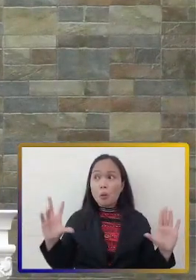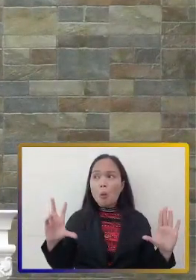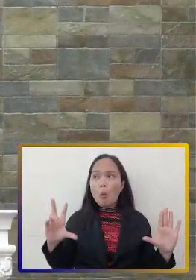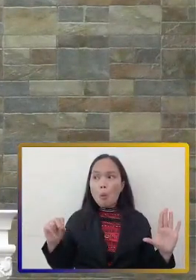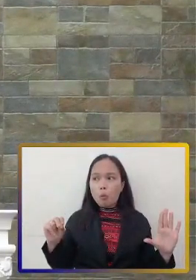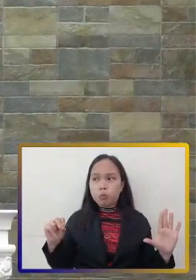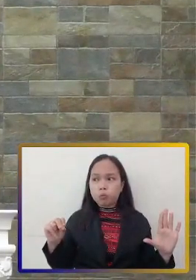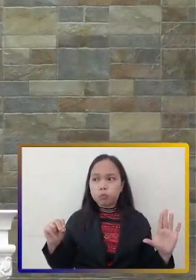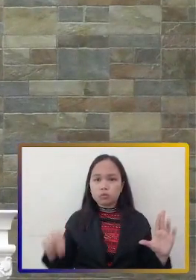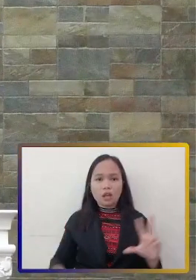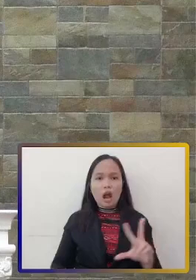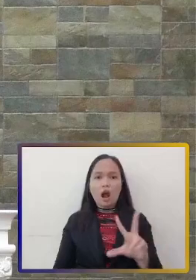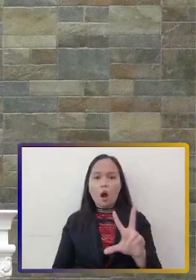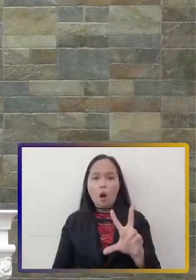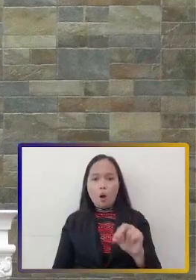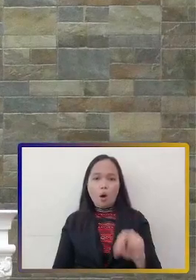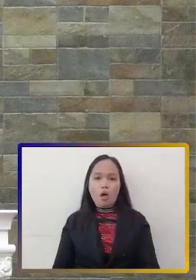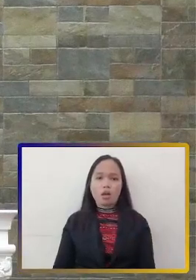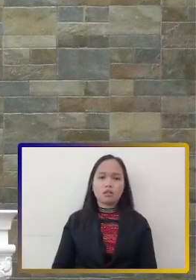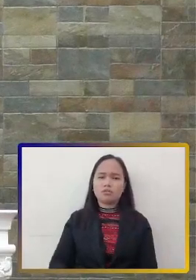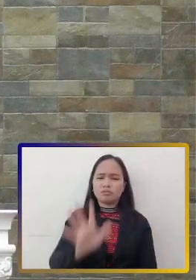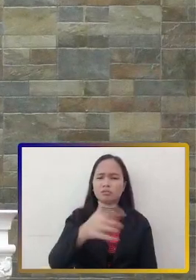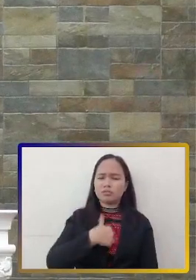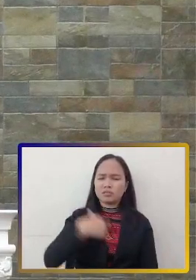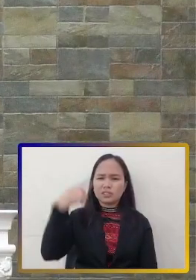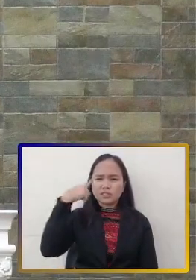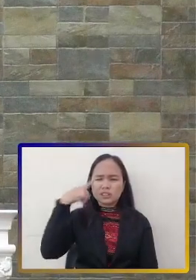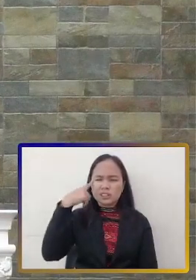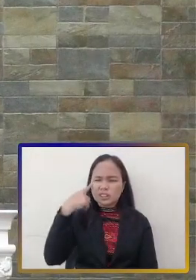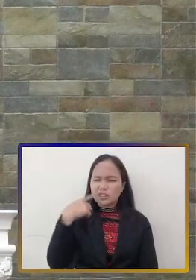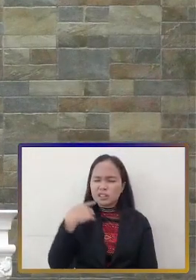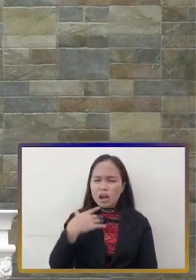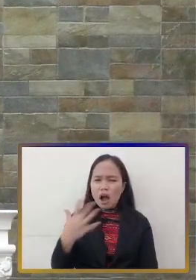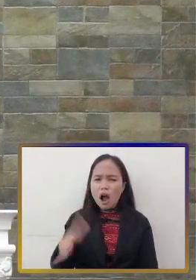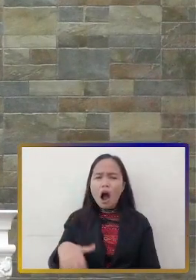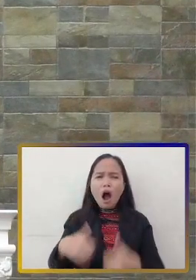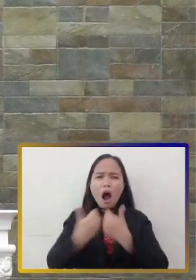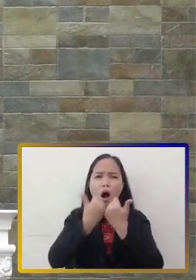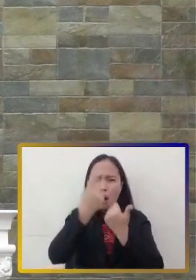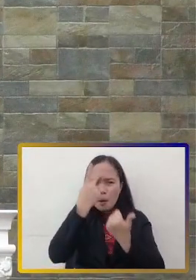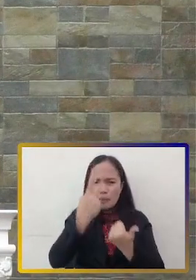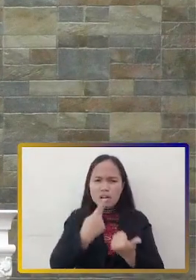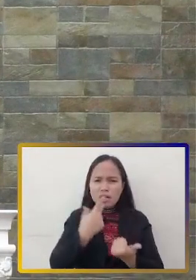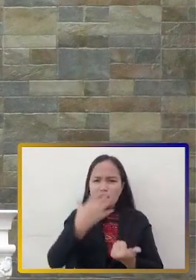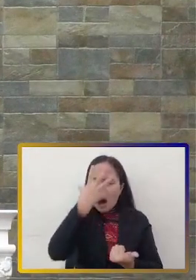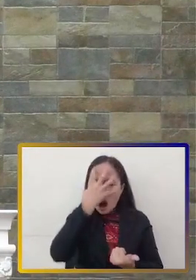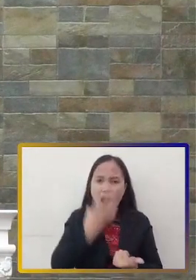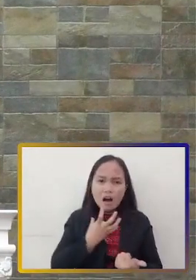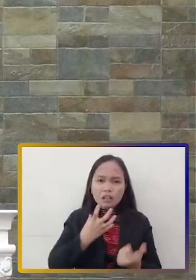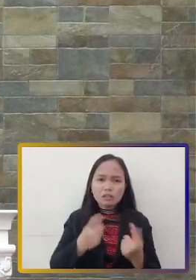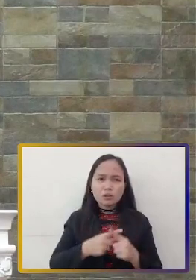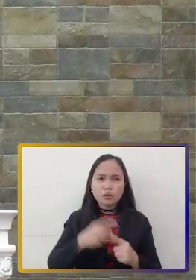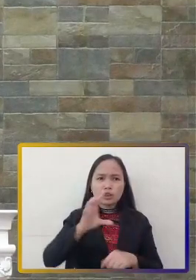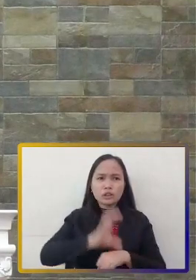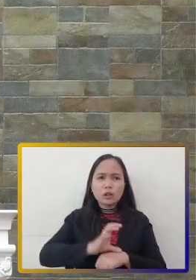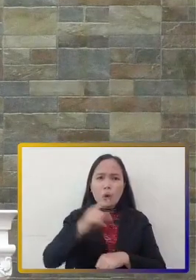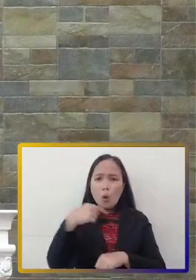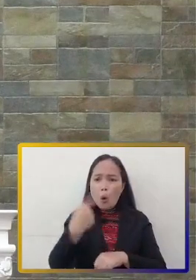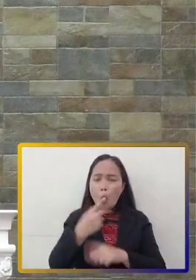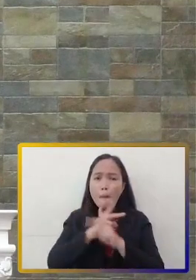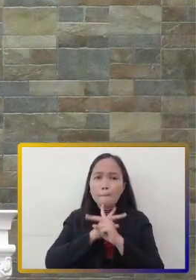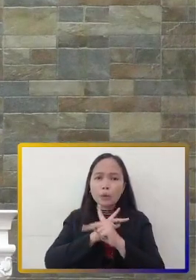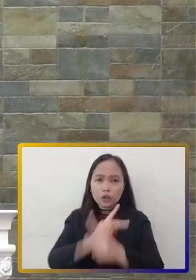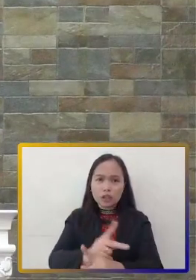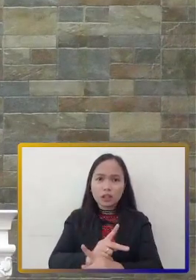Kapatid, hindi ko maubos isipin kung paano nagagalit ang mga magulang sa simbahan na nagpuprotekta